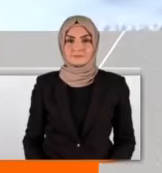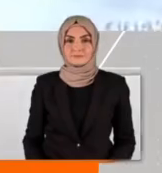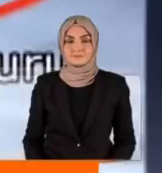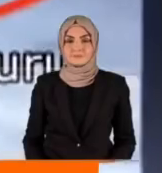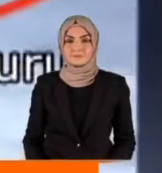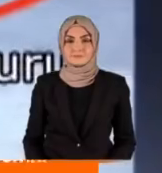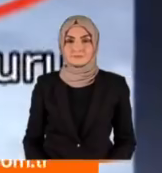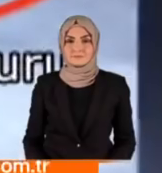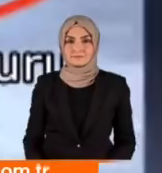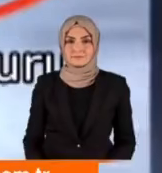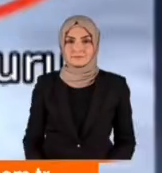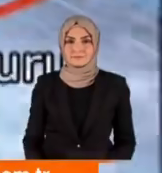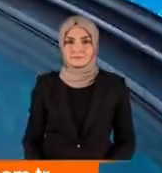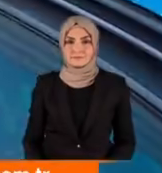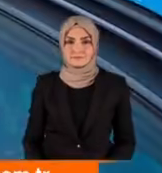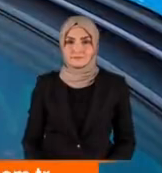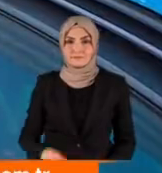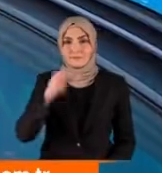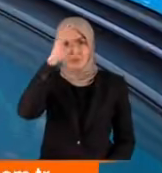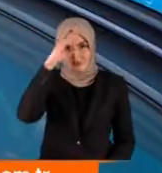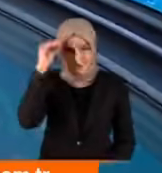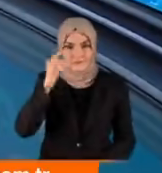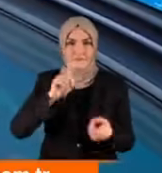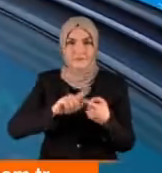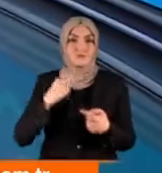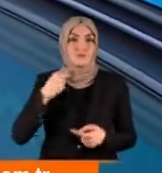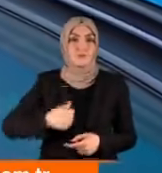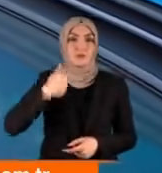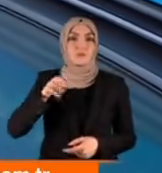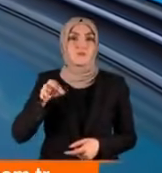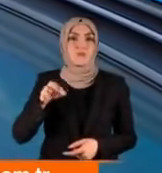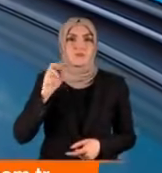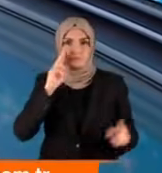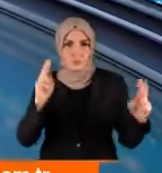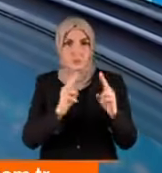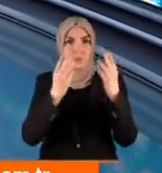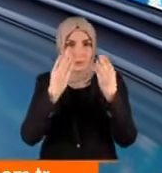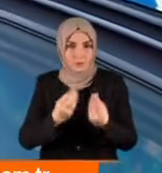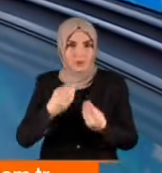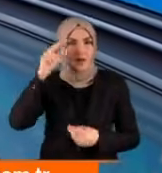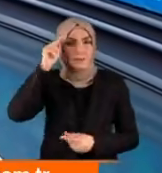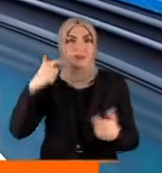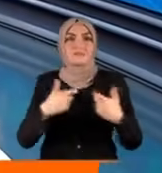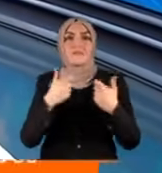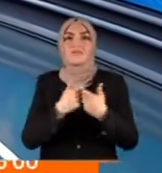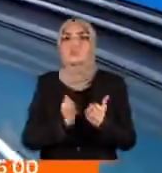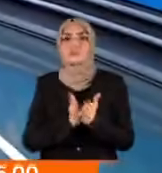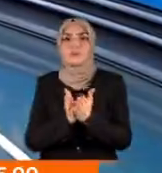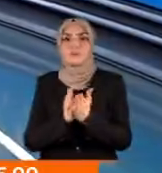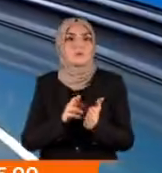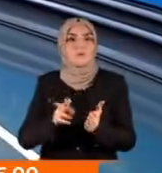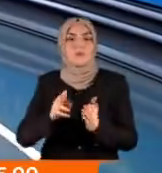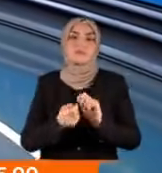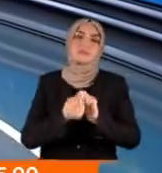ya bu Trend ve Putin görüşünce savaş gemileri yolunu değiştirdi ama